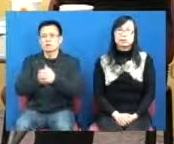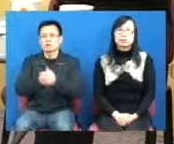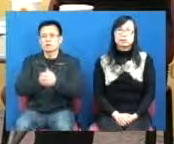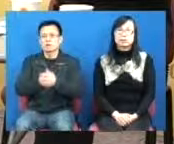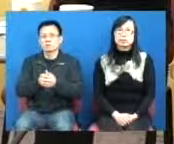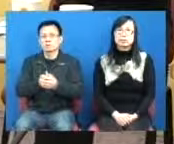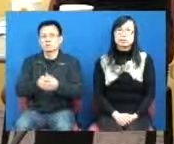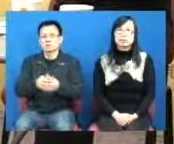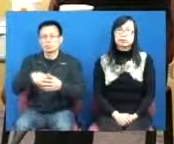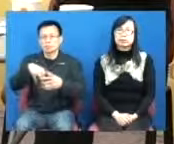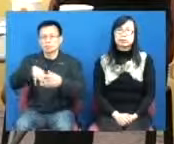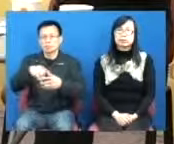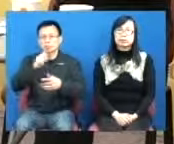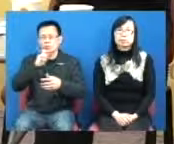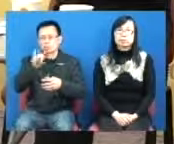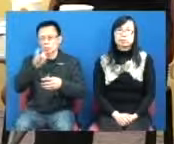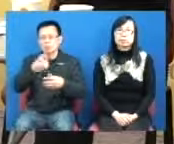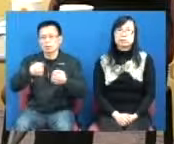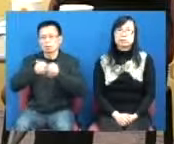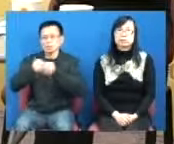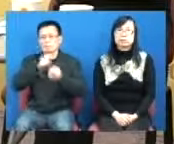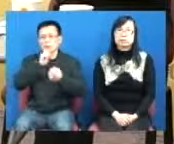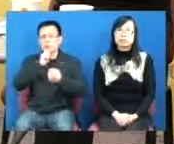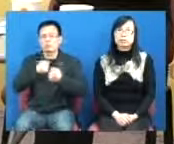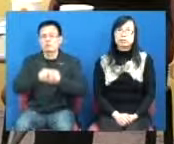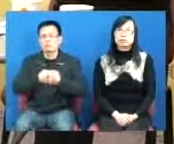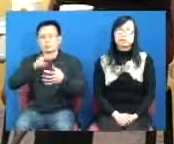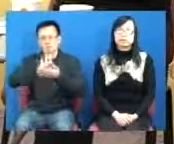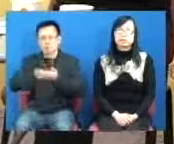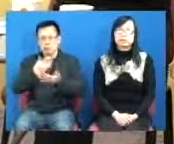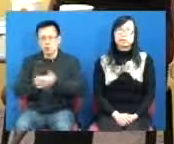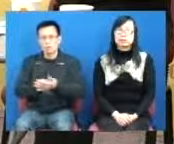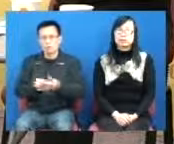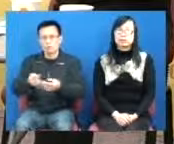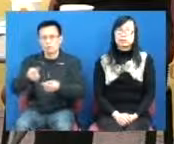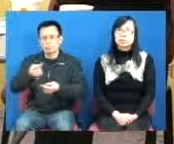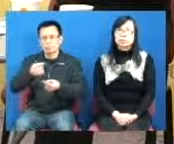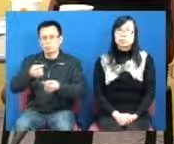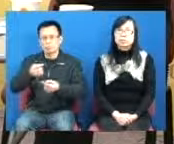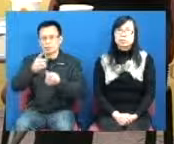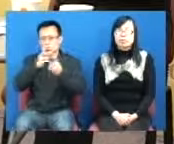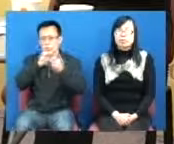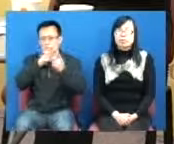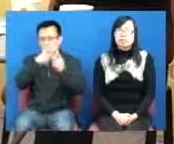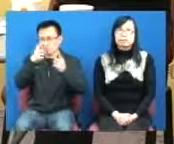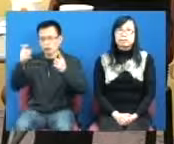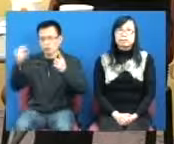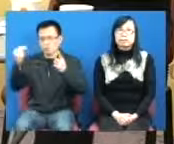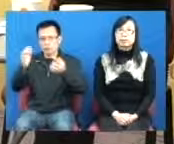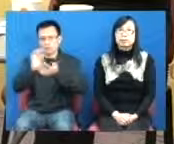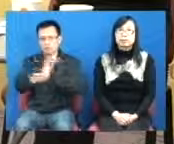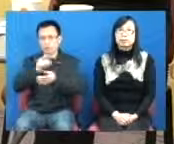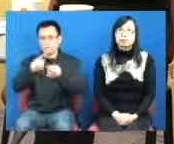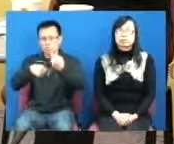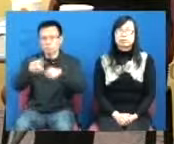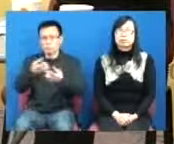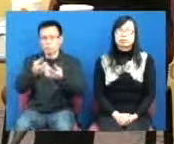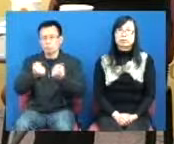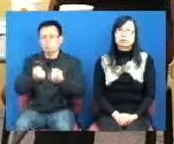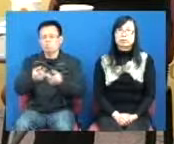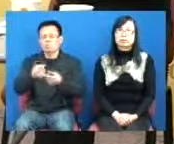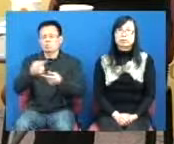當然有些是大家有些爭辯的地方有些不同但是你回歸之後你見是由積極